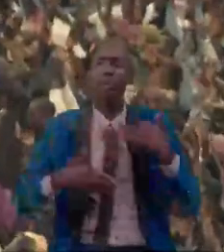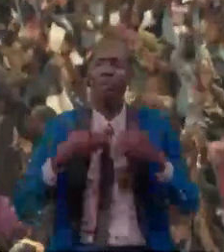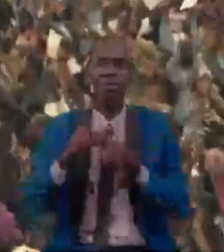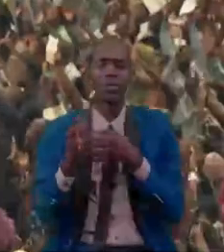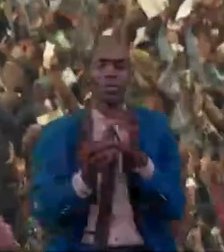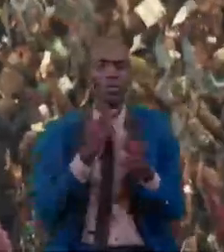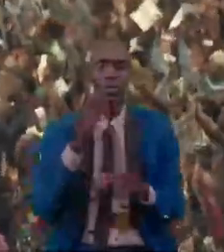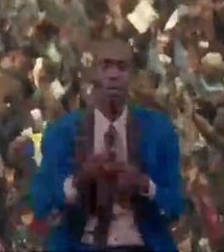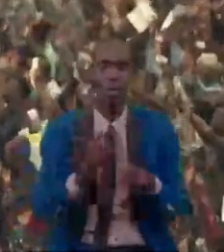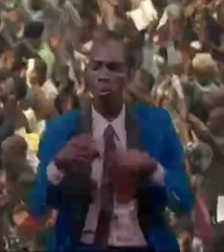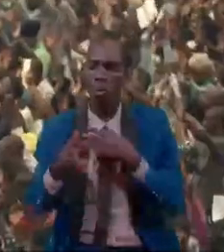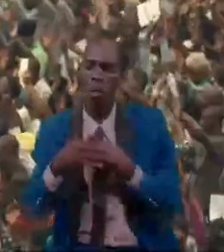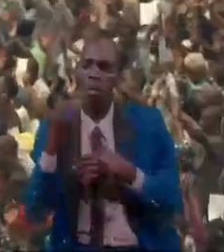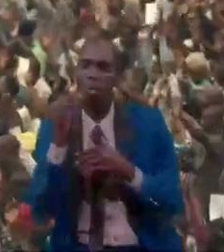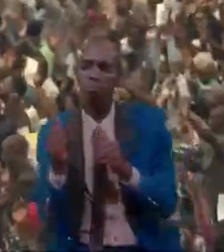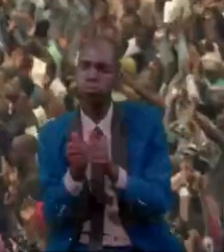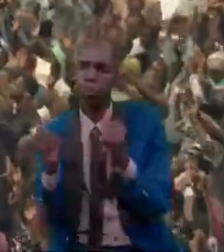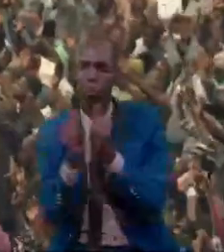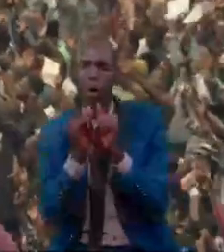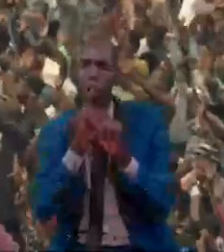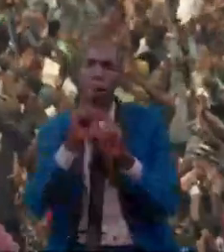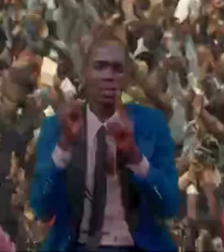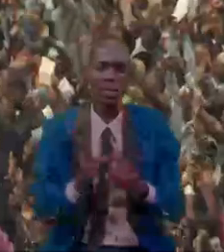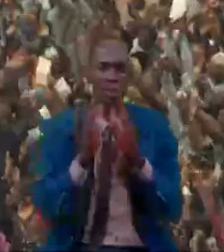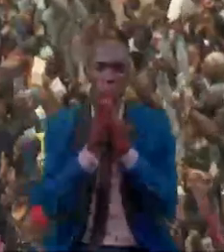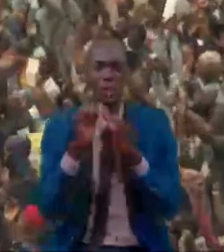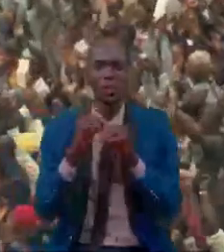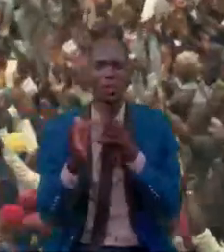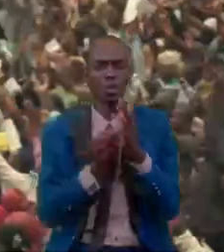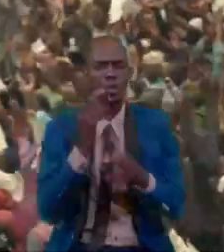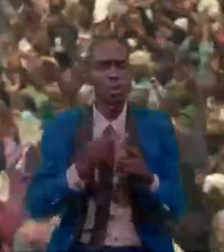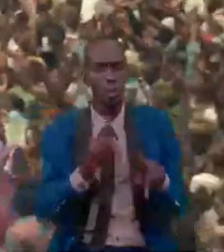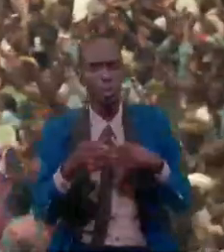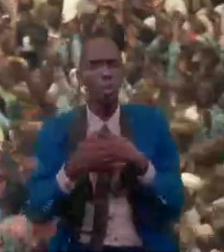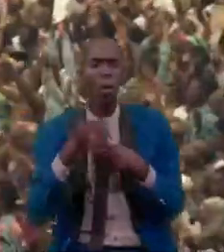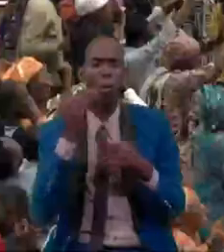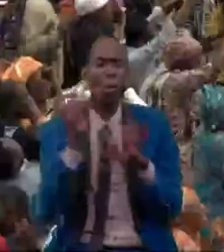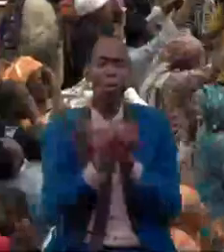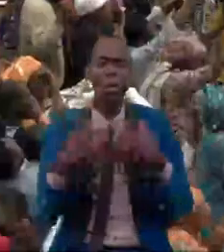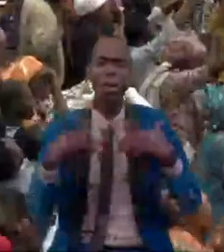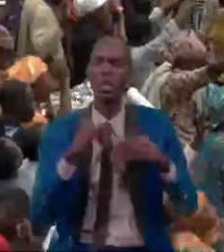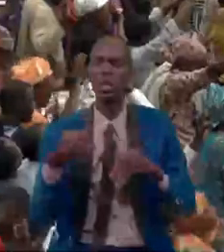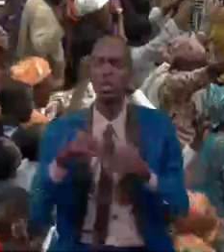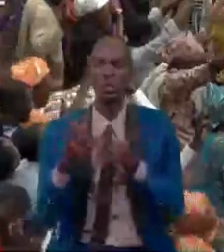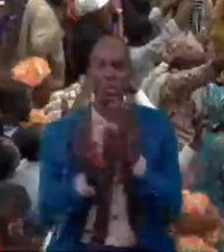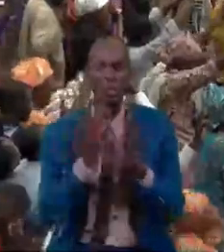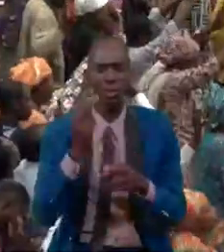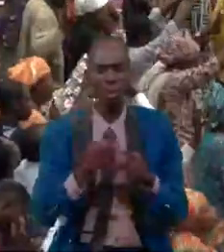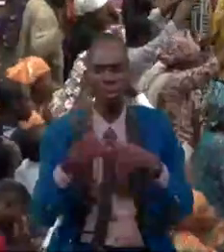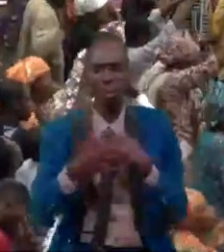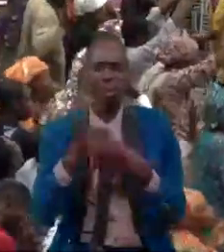aille avec des prières aussi, qu'il aille avec la guérison, qu'il aille avec la délivrance